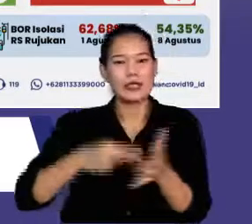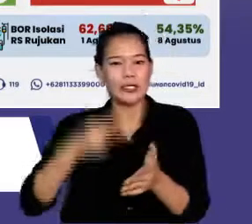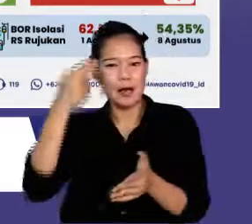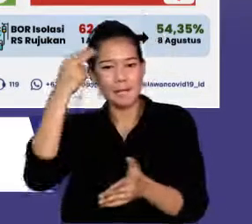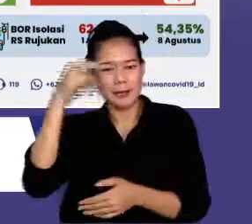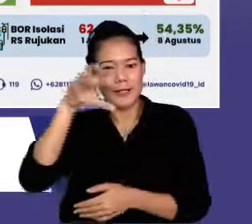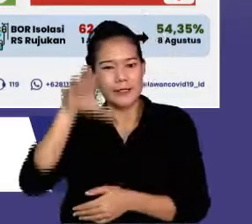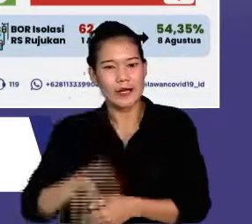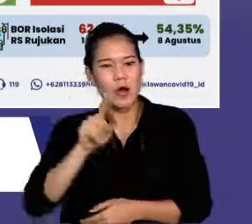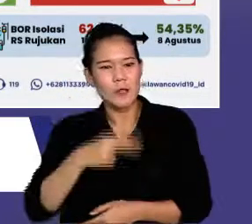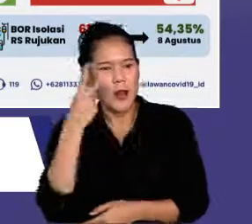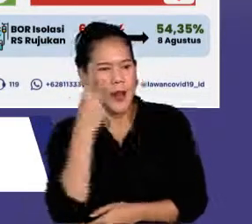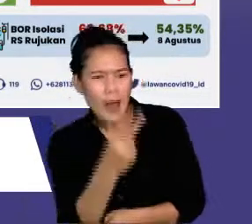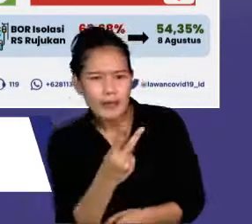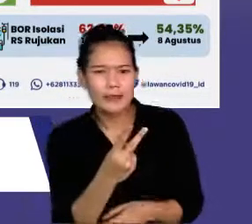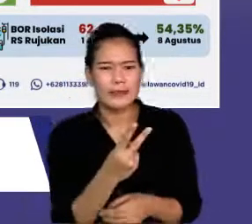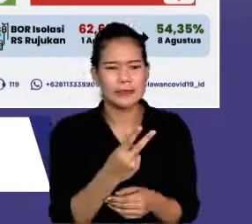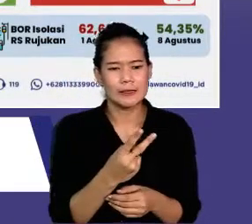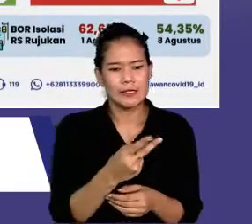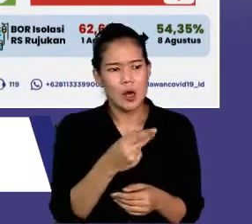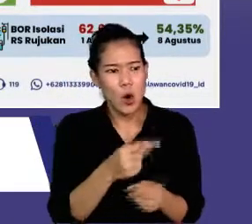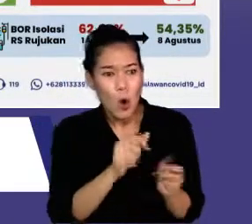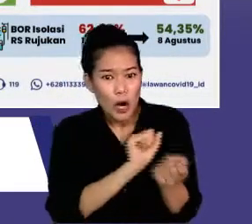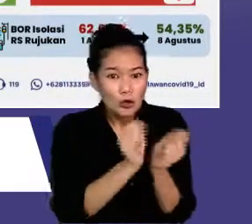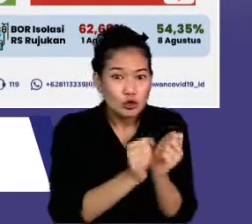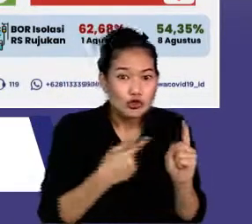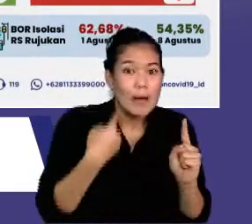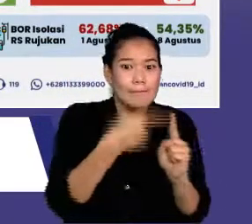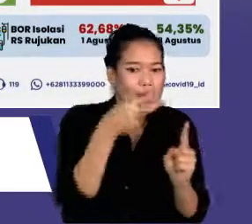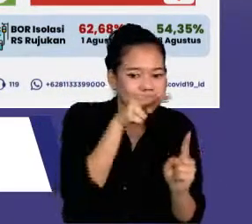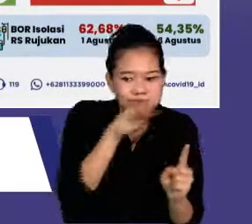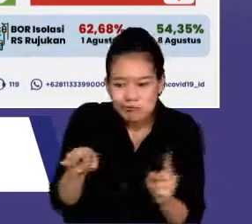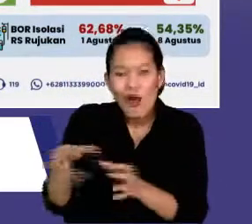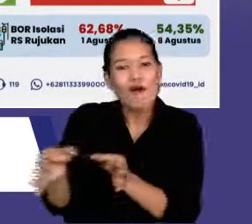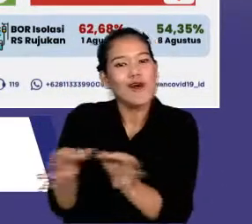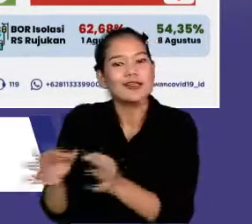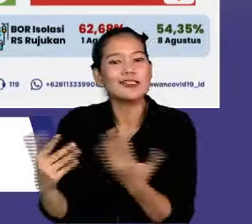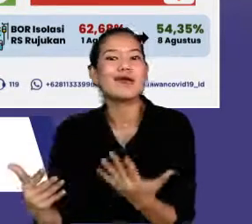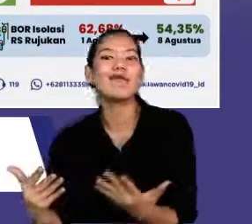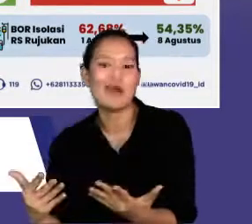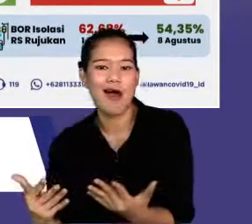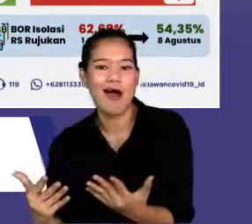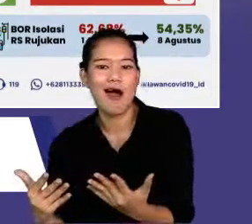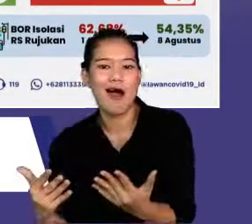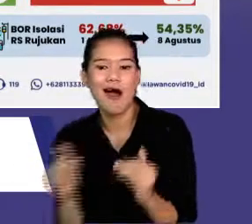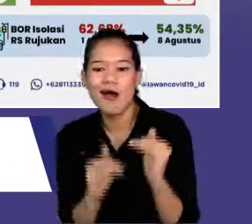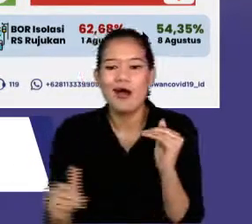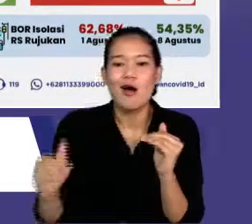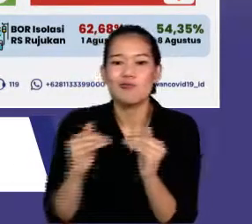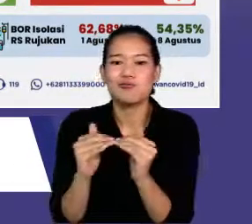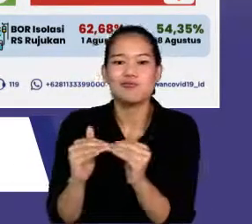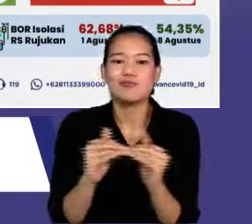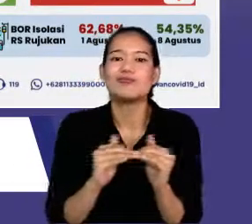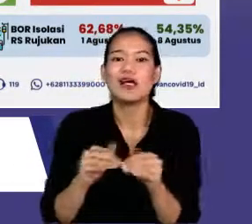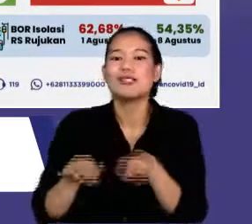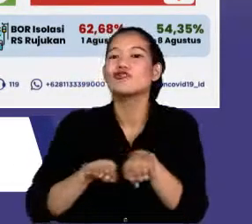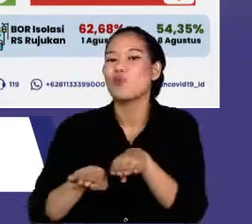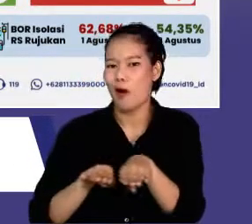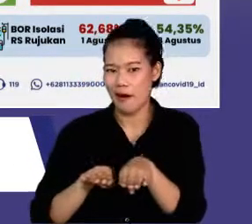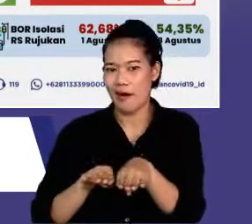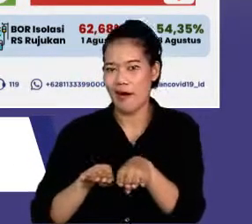harus langsung mengamati angka ketersediaan tempat tidur di rumah sakit untuk memantau kapasitas rumah sakit di daerahnya